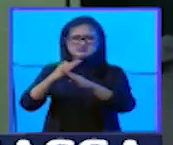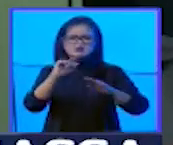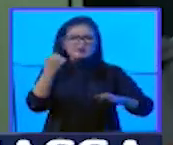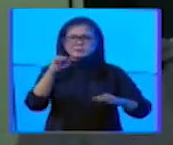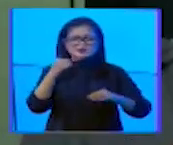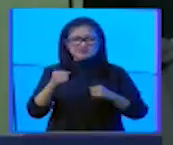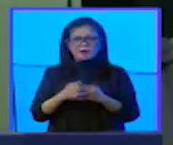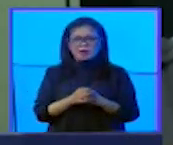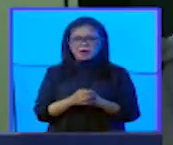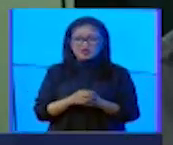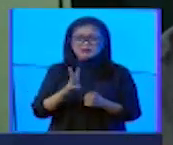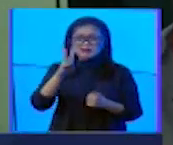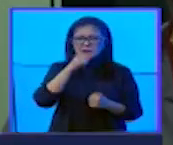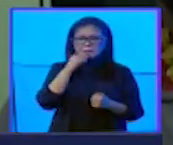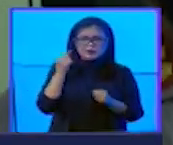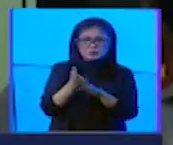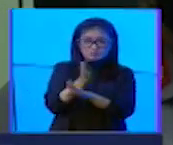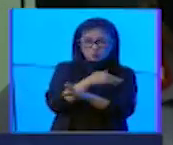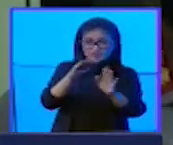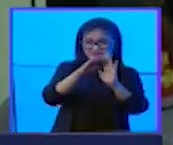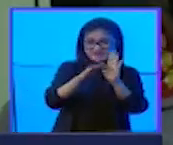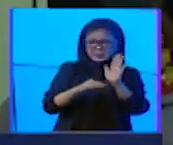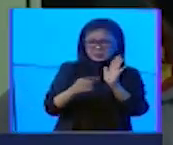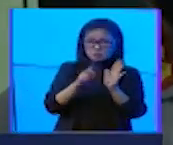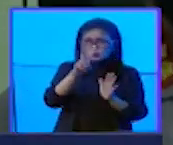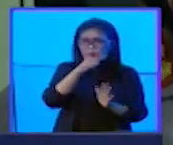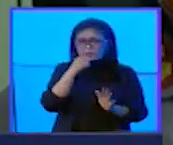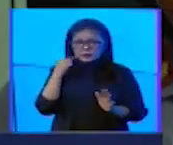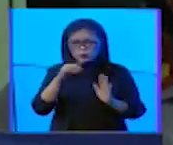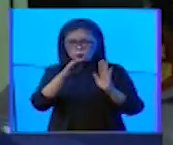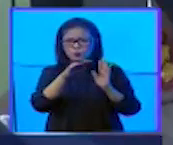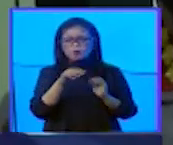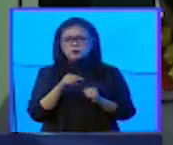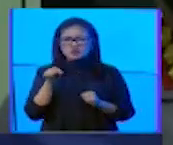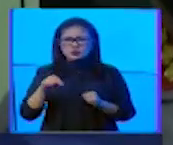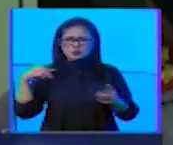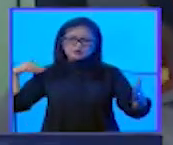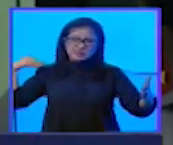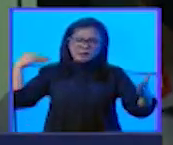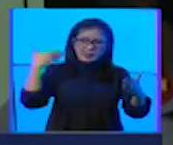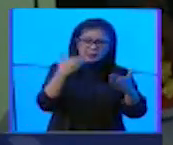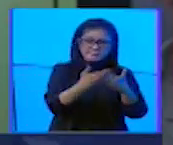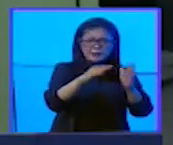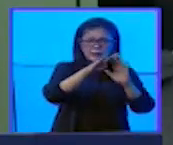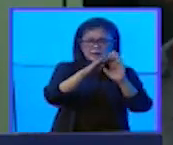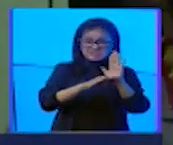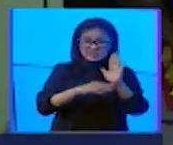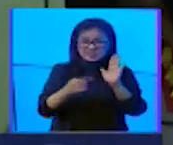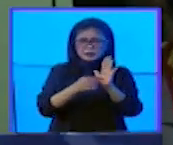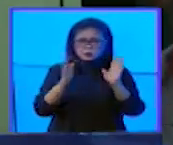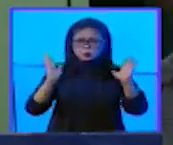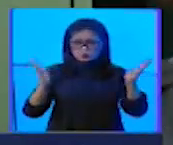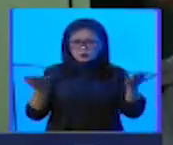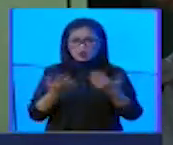3 minggu sebelum acara sampai 2 minggu dan maraton sampai menjelang acara. Semua kronologisnya dan juga pasca acaranya